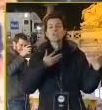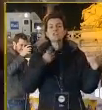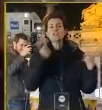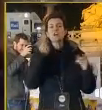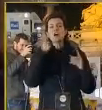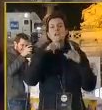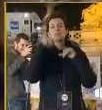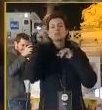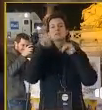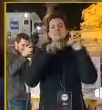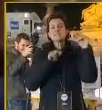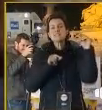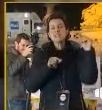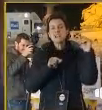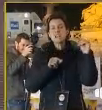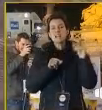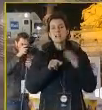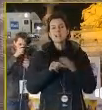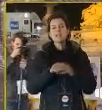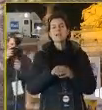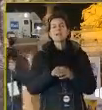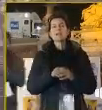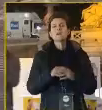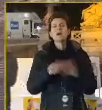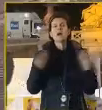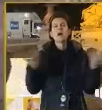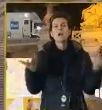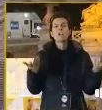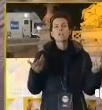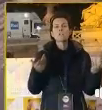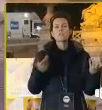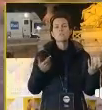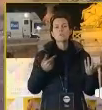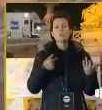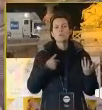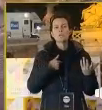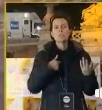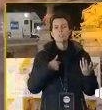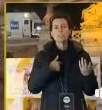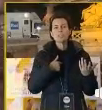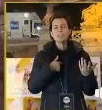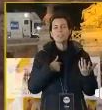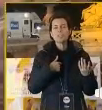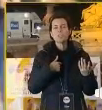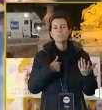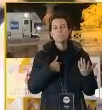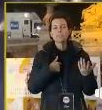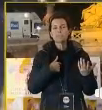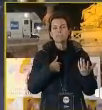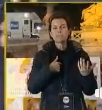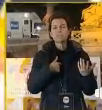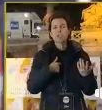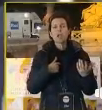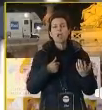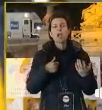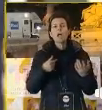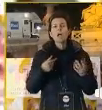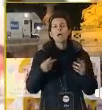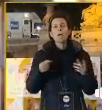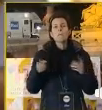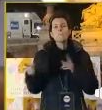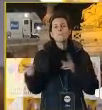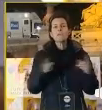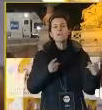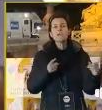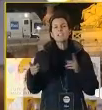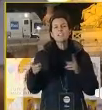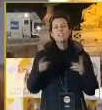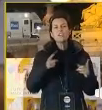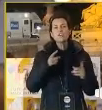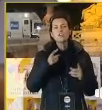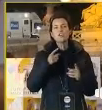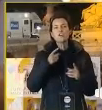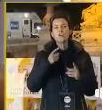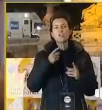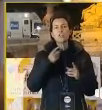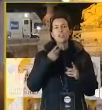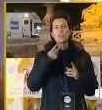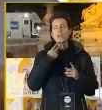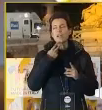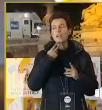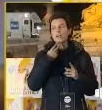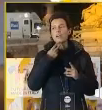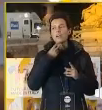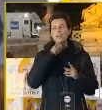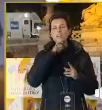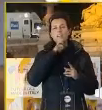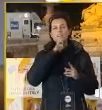c'era una stella. E allora io hanno detto che il periodo del Vaffa è finito, state a sentire, fermi.